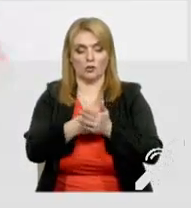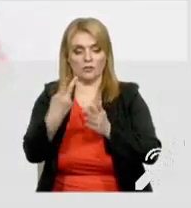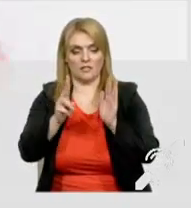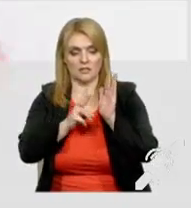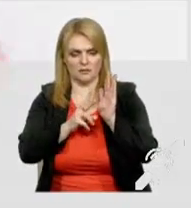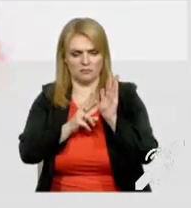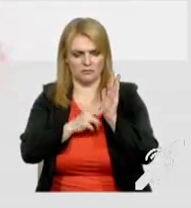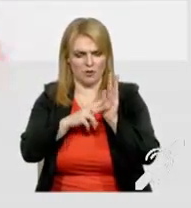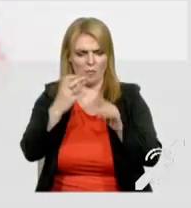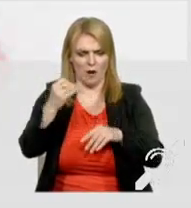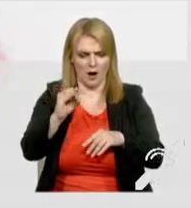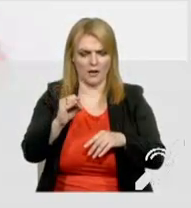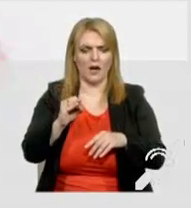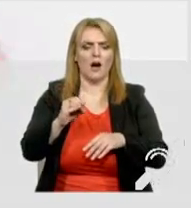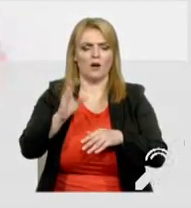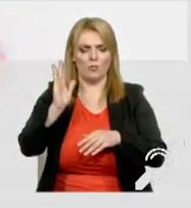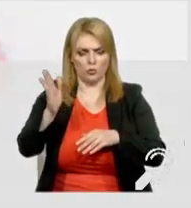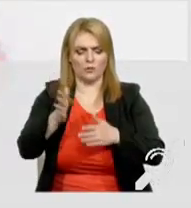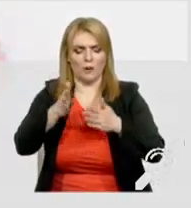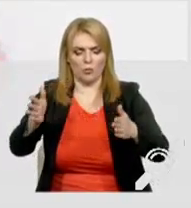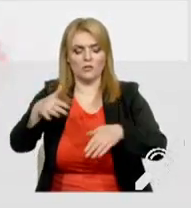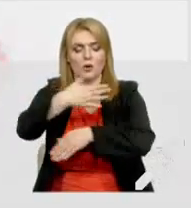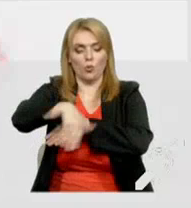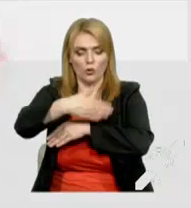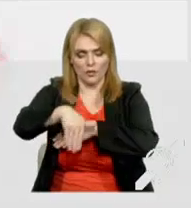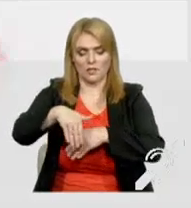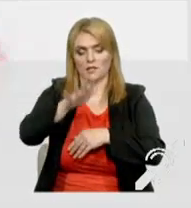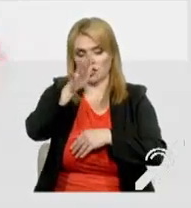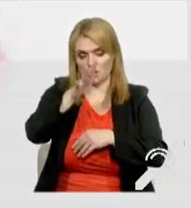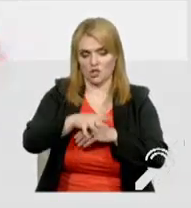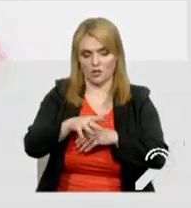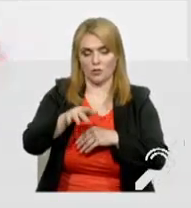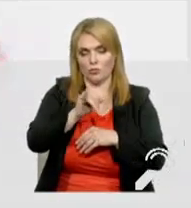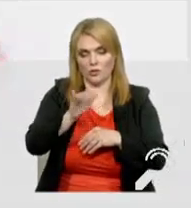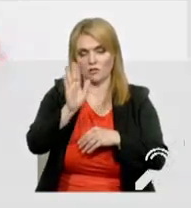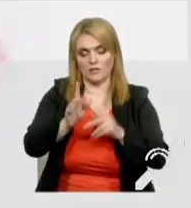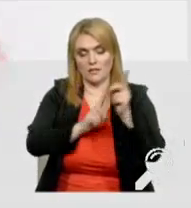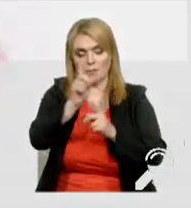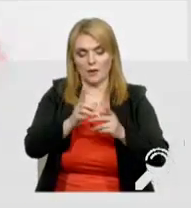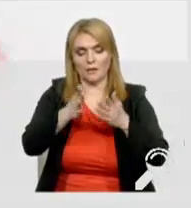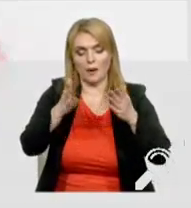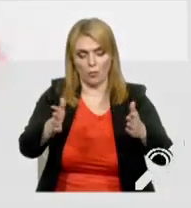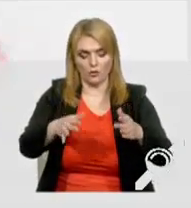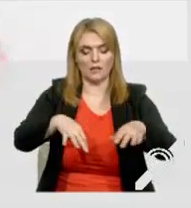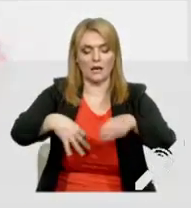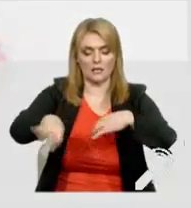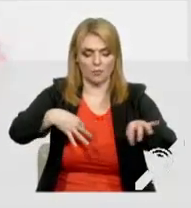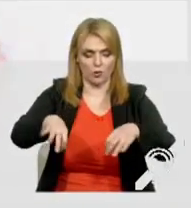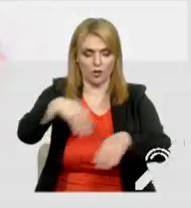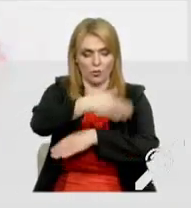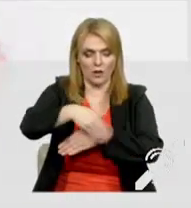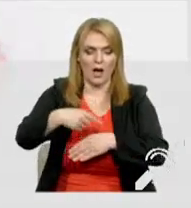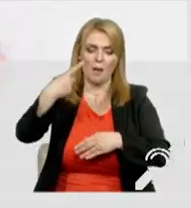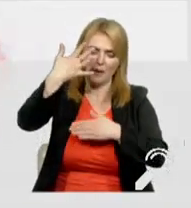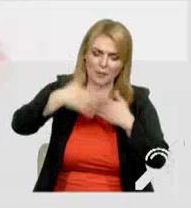01.04.27.05.2024, unele străzi cu trafic intens din municipiul Chișinău ar putea fi afectată temporar de aceste activități. Înțelegem că aceste